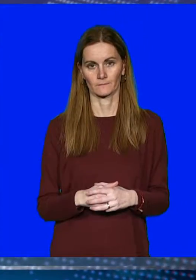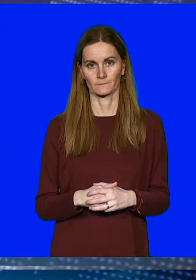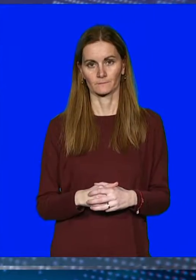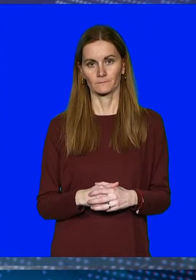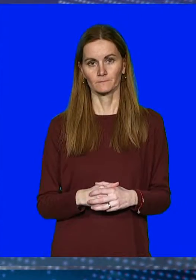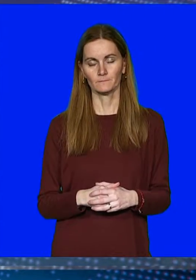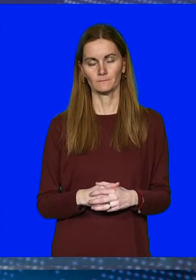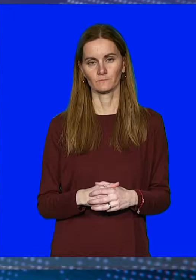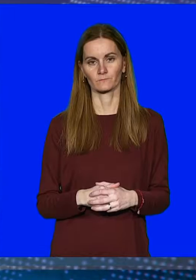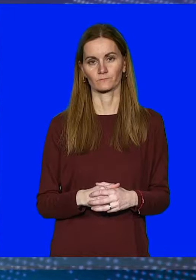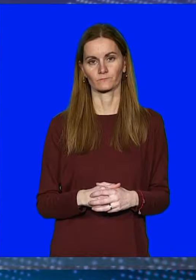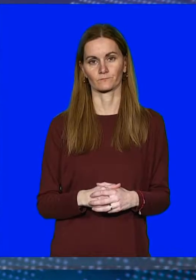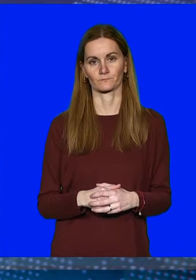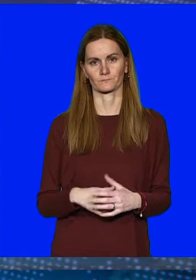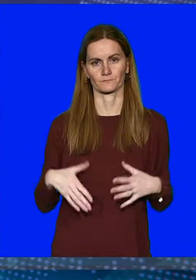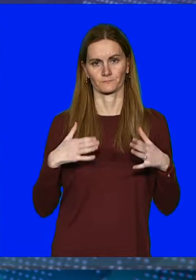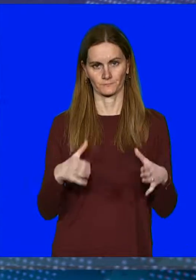oko 1 milijun kuna.